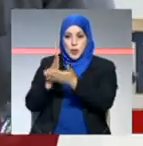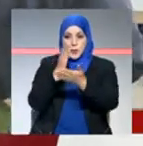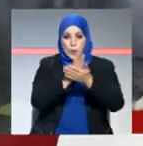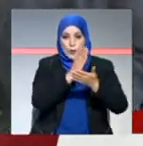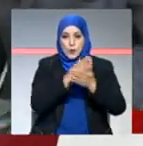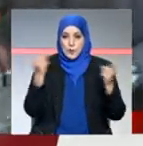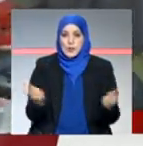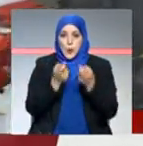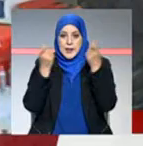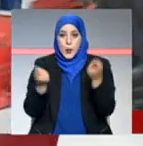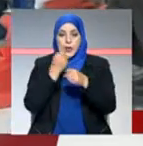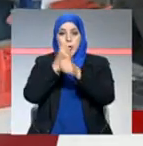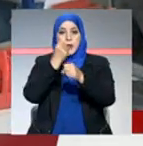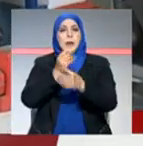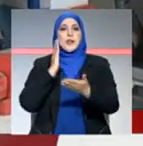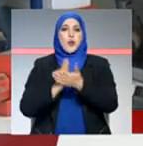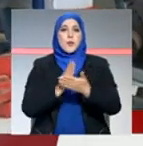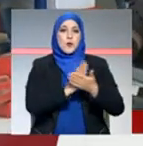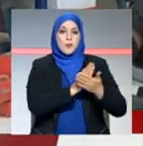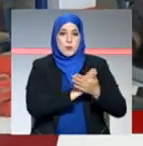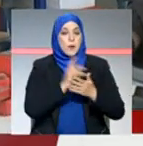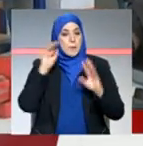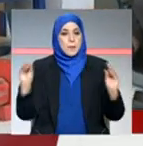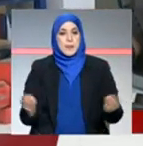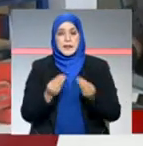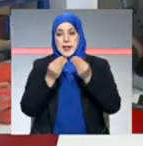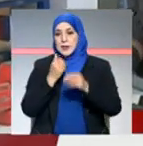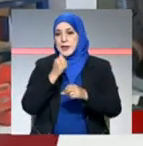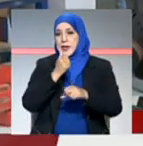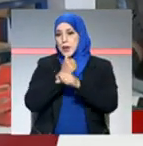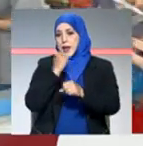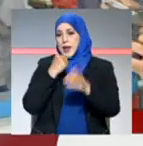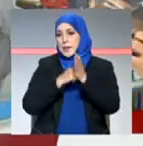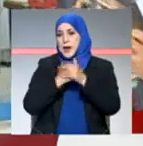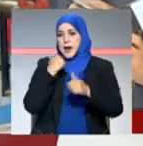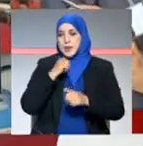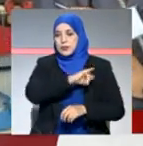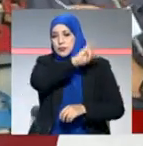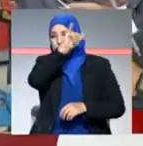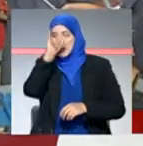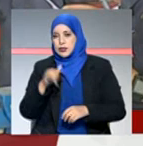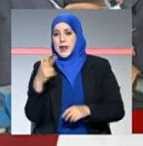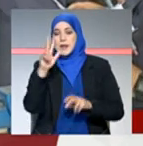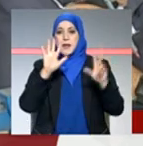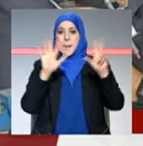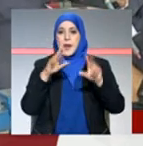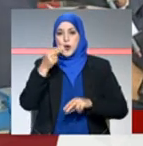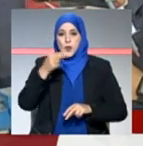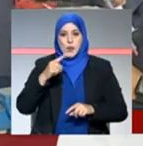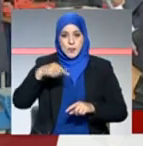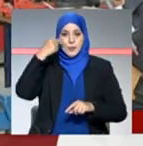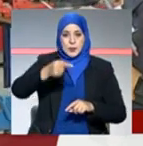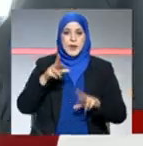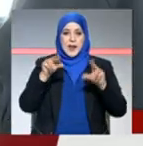المؤسسات التكوينية العمومية والخاصة بداية من يوم أمس وإلى غاية يوم الأحد 8 من نوفمبر القادم. كما